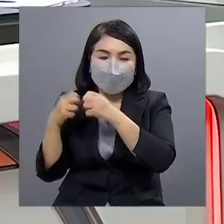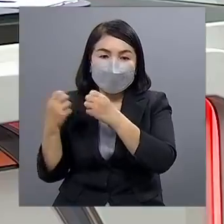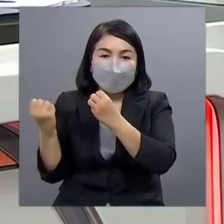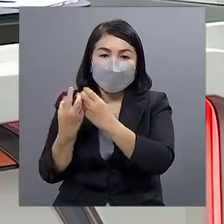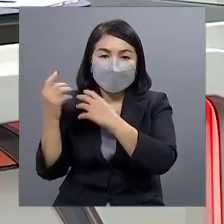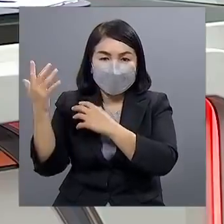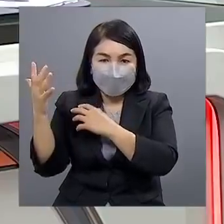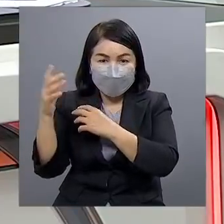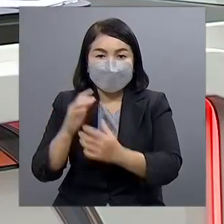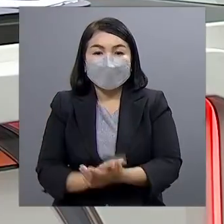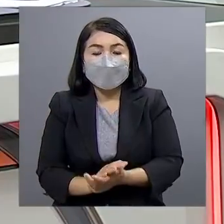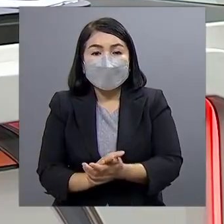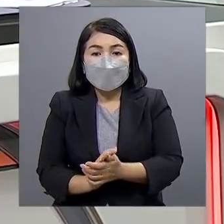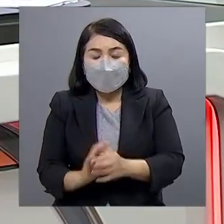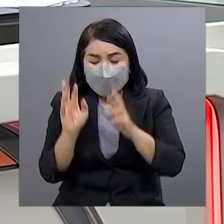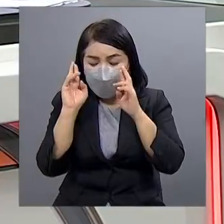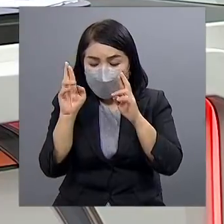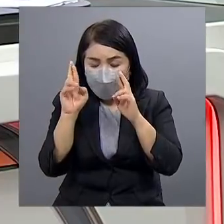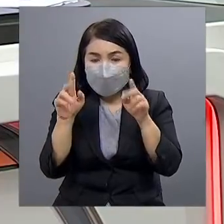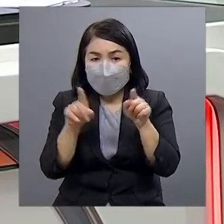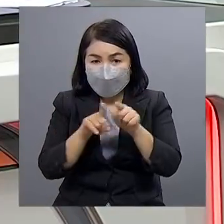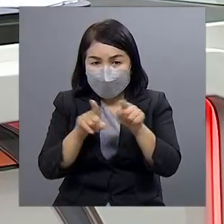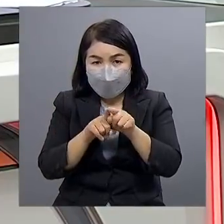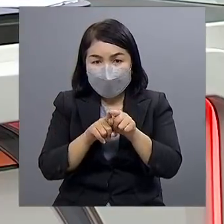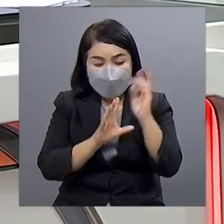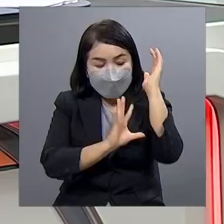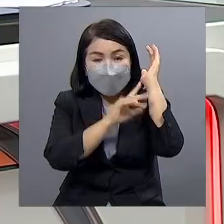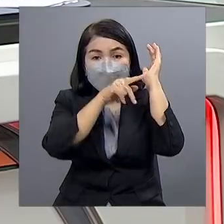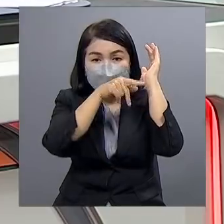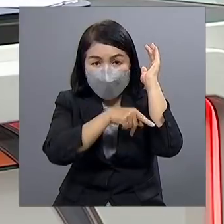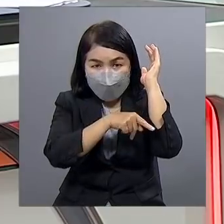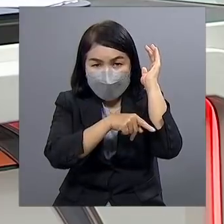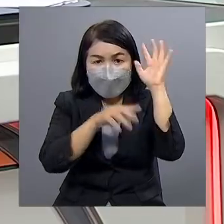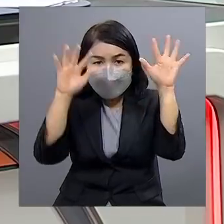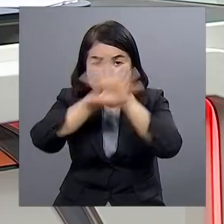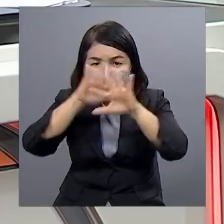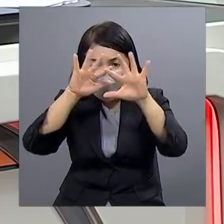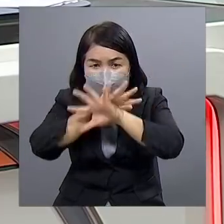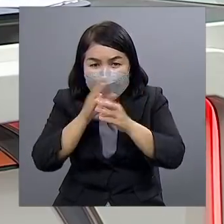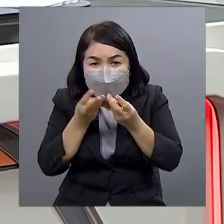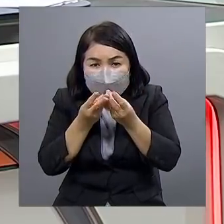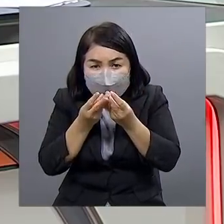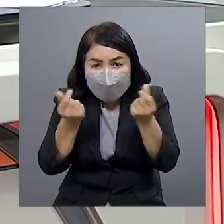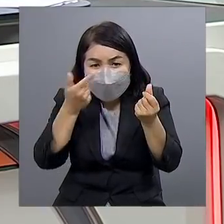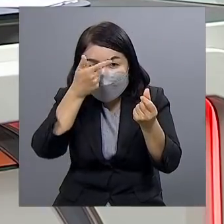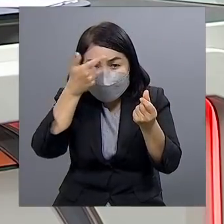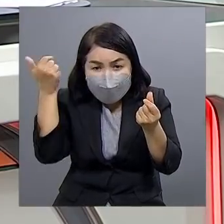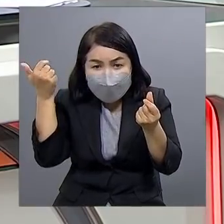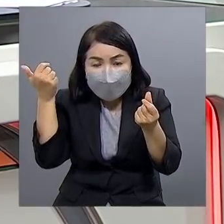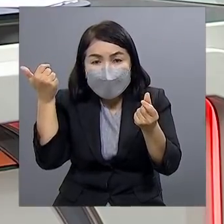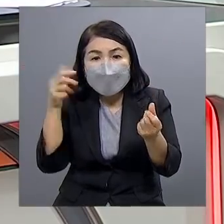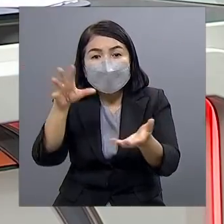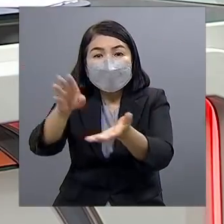จุดเฝ้าระวังอีกแห่งหนึ่งคือปากน้ำชุมพรค่ะตอนนี้มีคราบน้ำมันกว่า 500,000 ลิตรที่รอการเก็บกู้จากอุบัติเหตุ